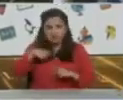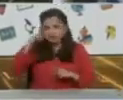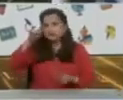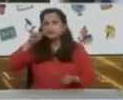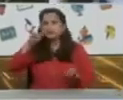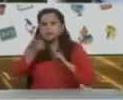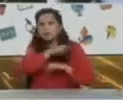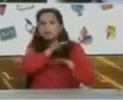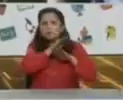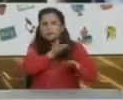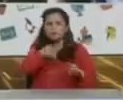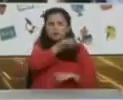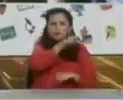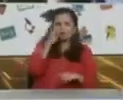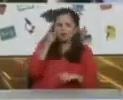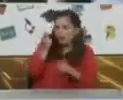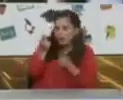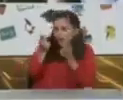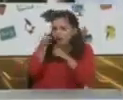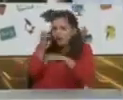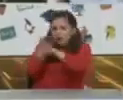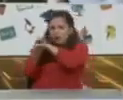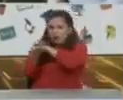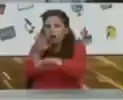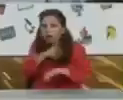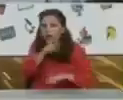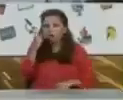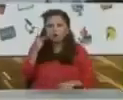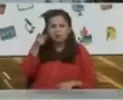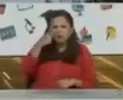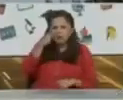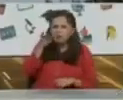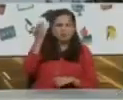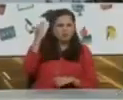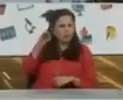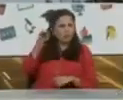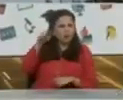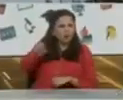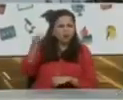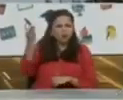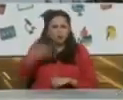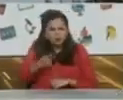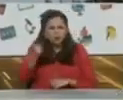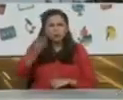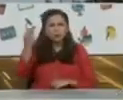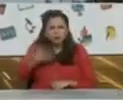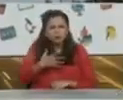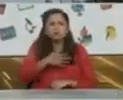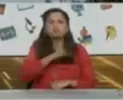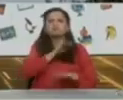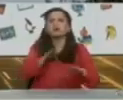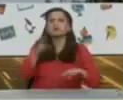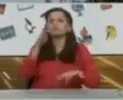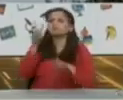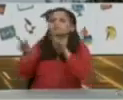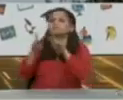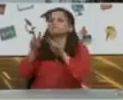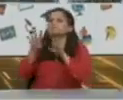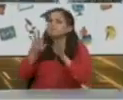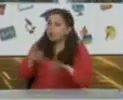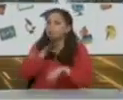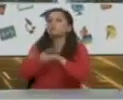वो बच्चे बहुत बारीकी से ऑब्जर्व करेंगे। यहां एक और बात की ओर मैं आपका ध्यान दिलाऊंगा।